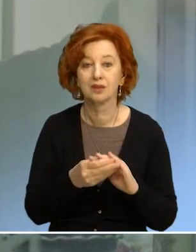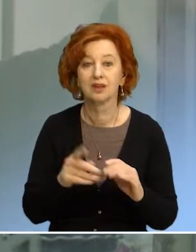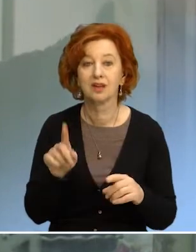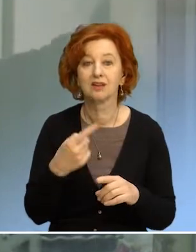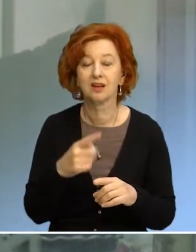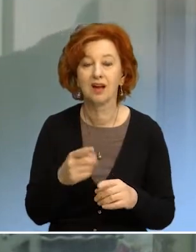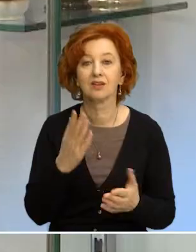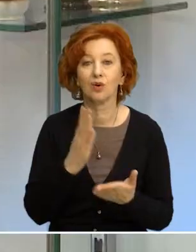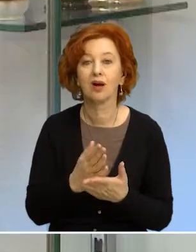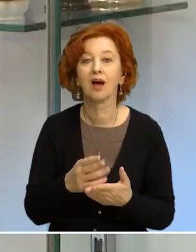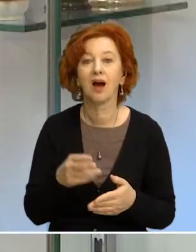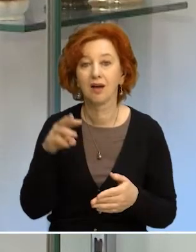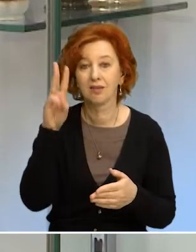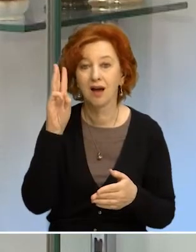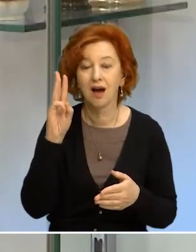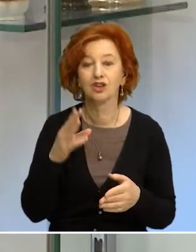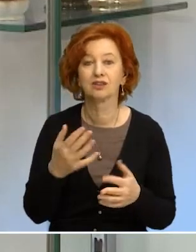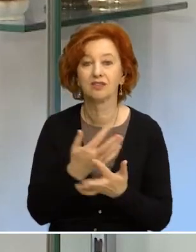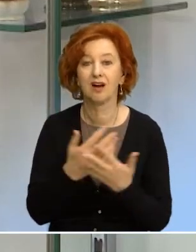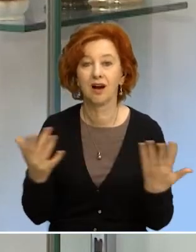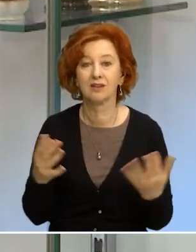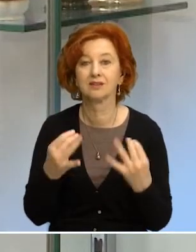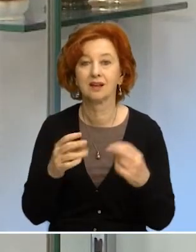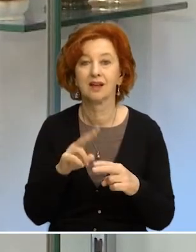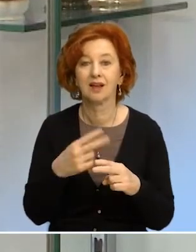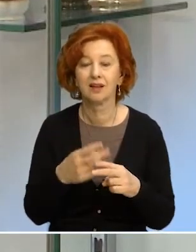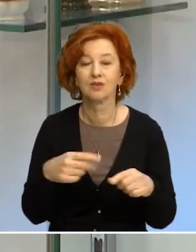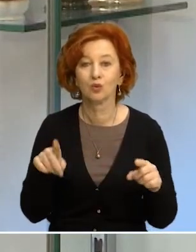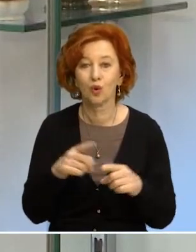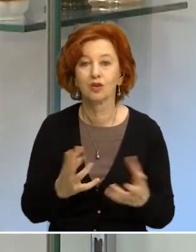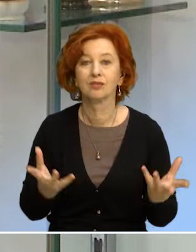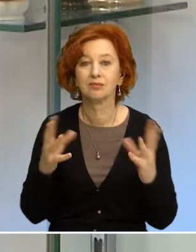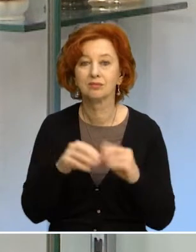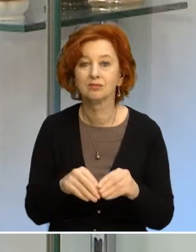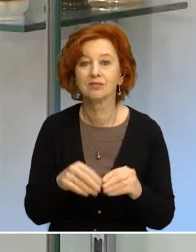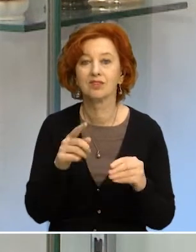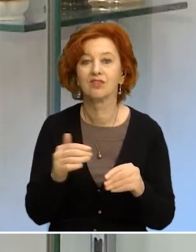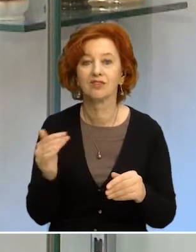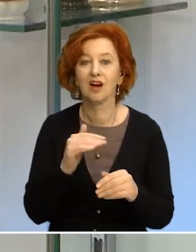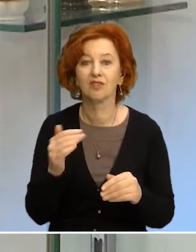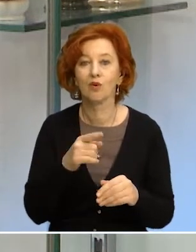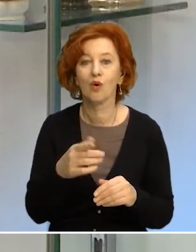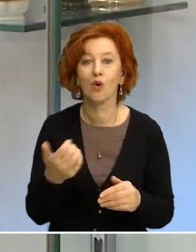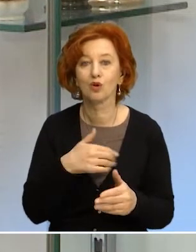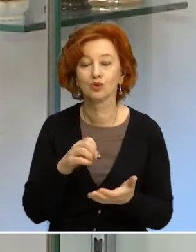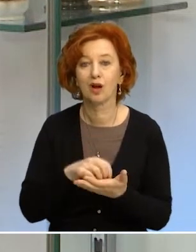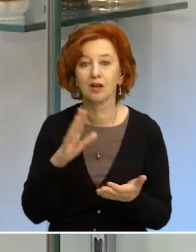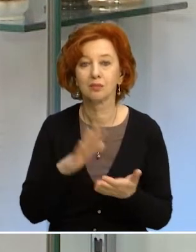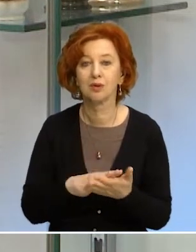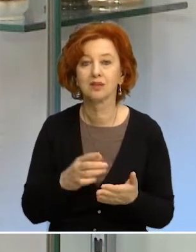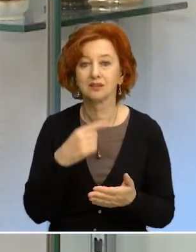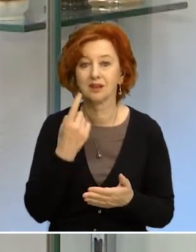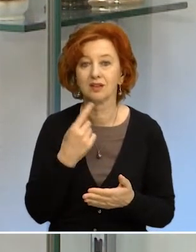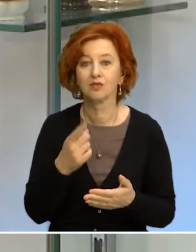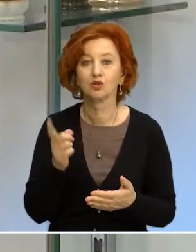то есть вот эти все княжества немецкие, мейсоновский фарфор. О нем хочется отметить следующее, о